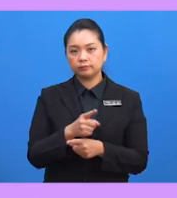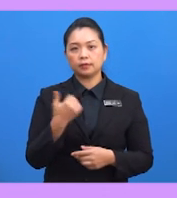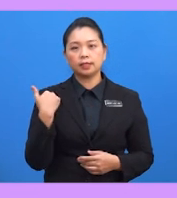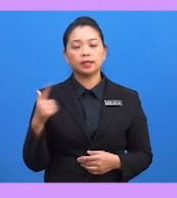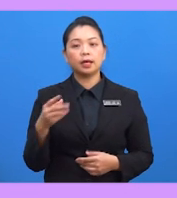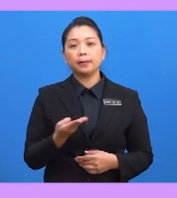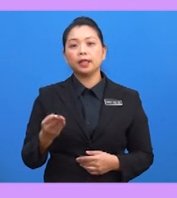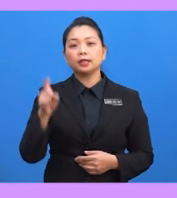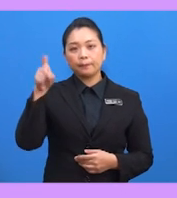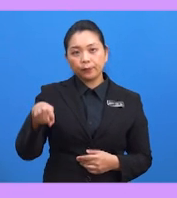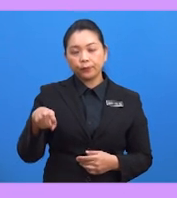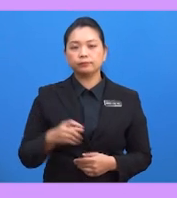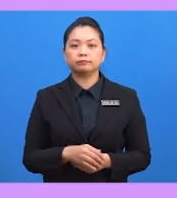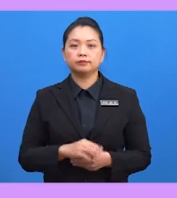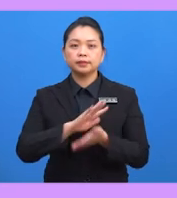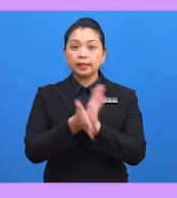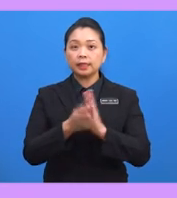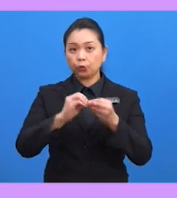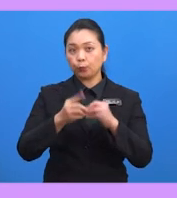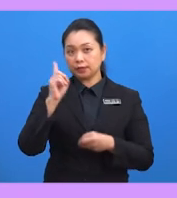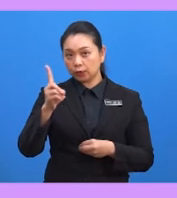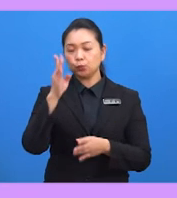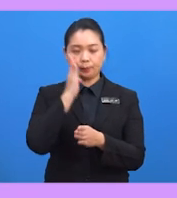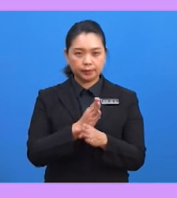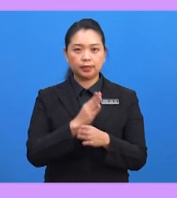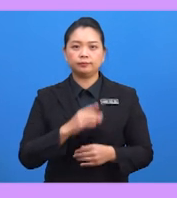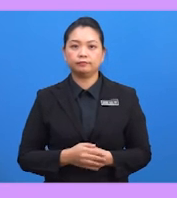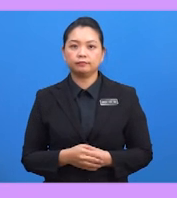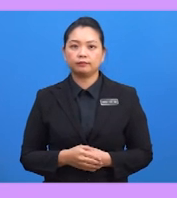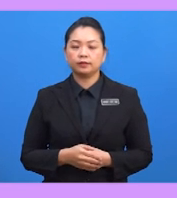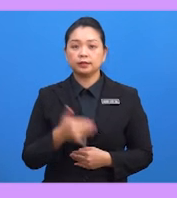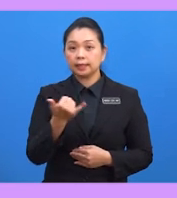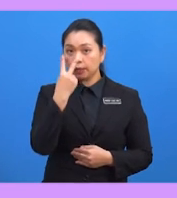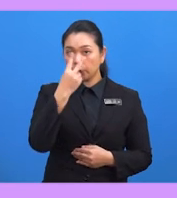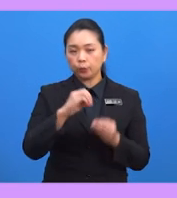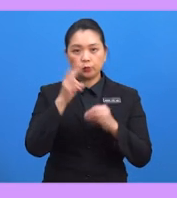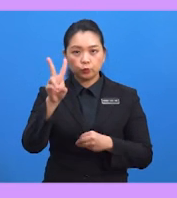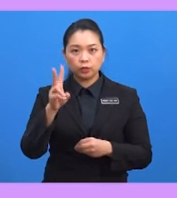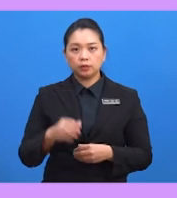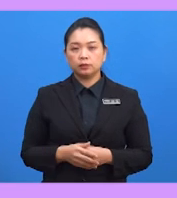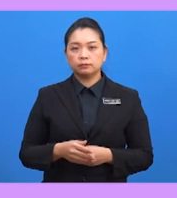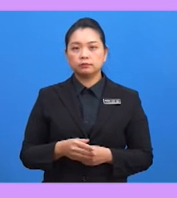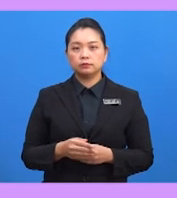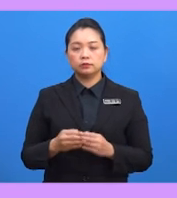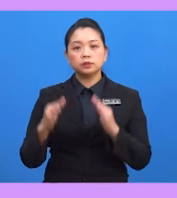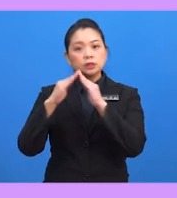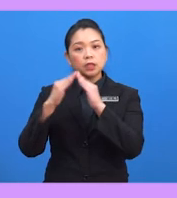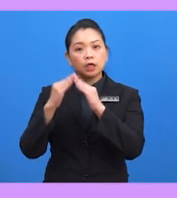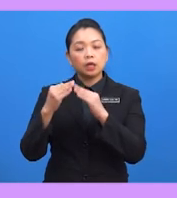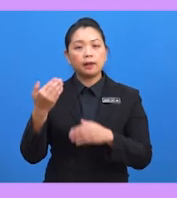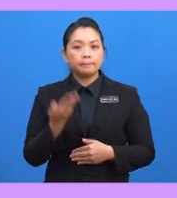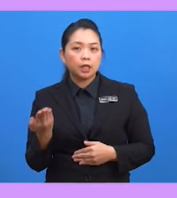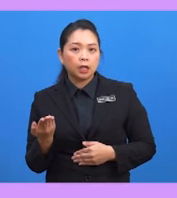keperluan. Jadi jawapan nombor 1 adalah benar. Nombor 2. Tempat tinggal merupakan barang